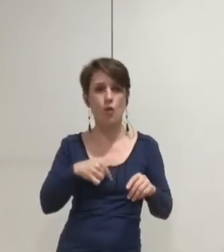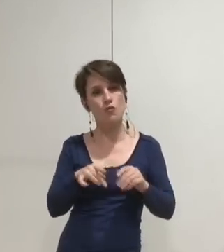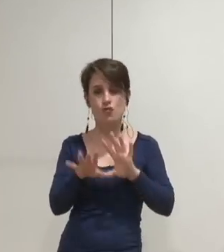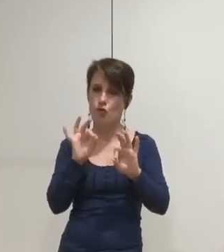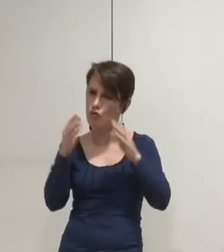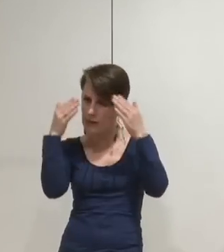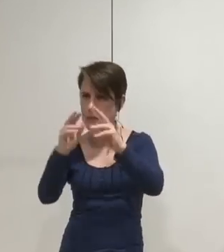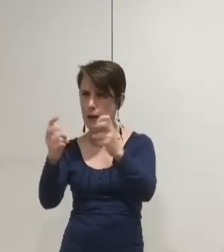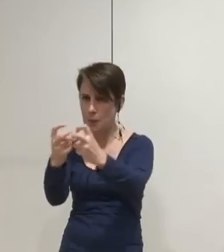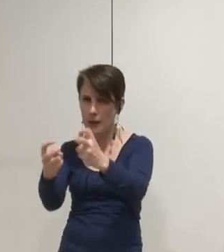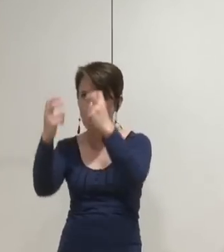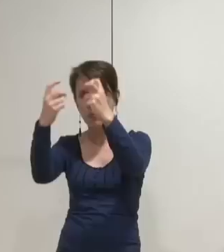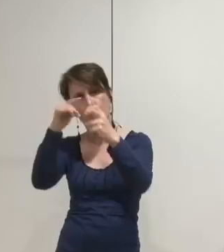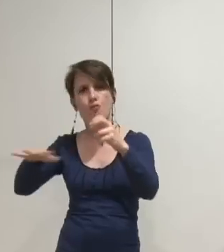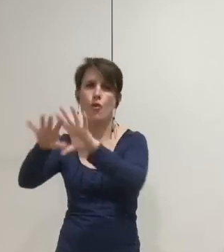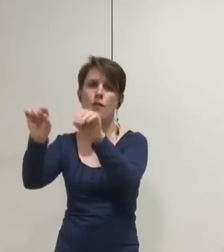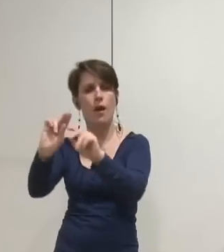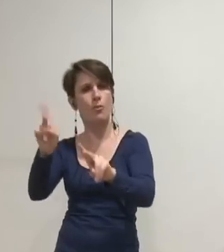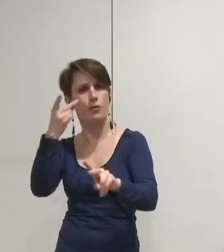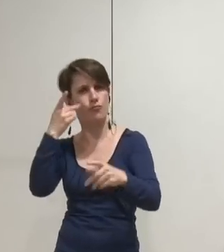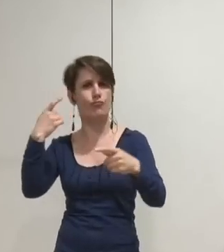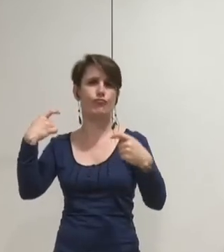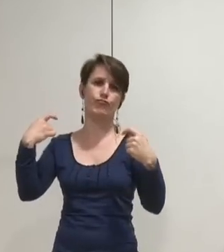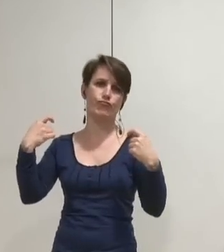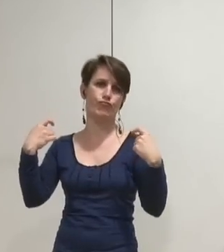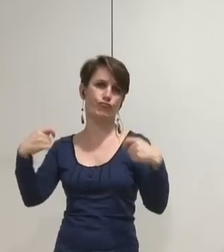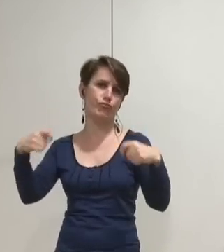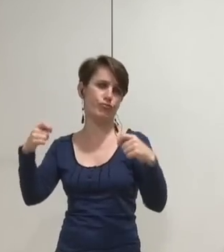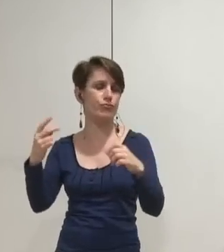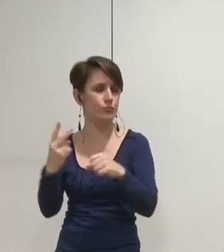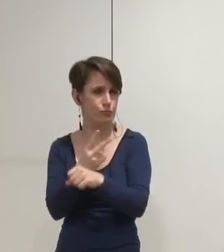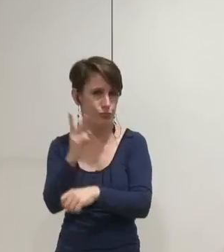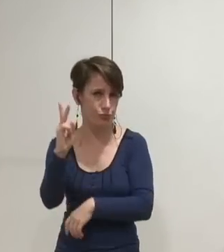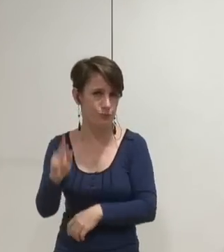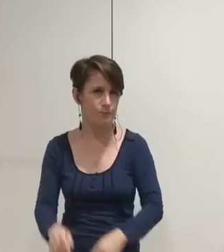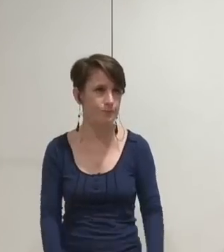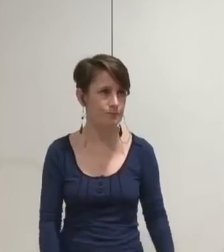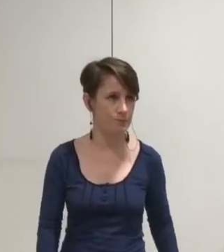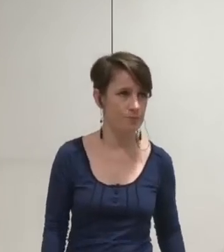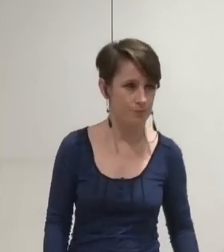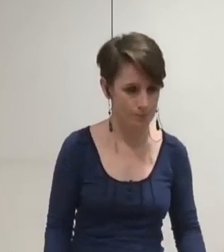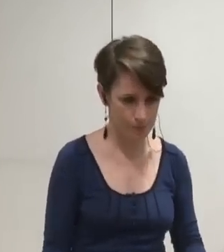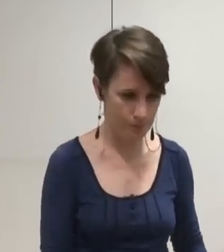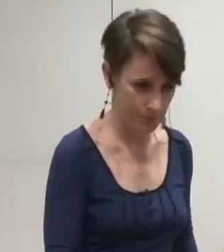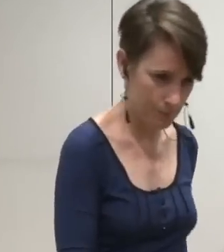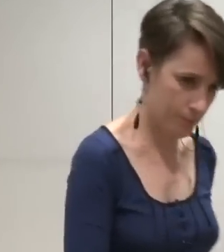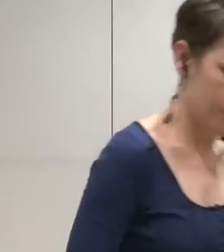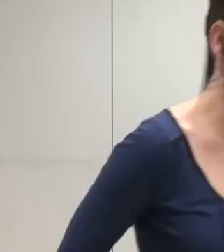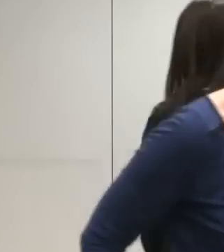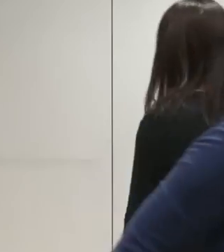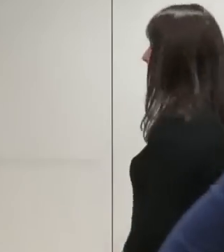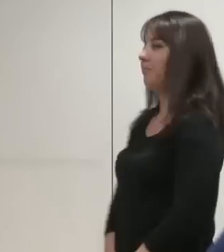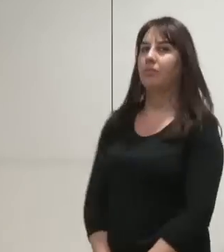qui peuvent se le permettre et il y avait un troisième point sur le plan cantine sur le plan